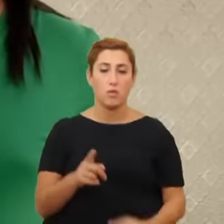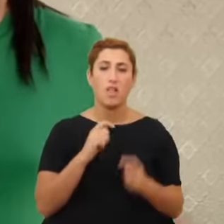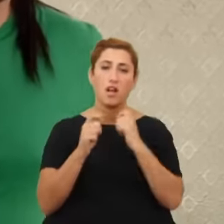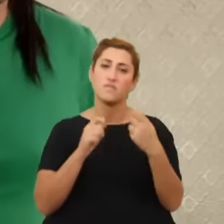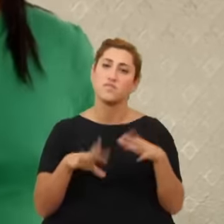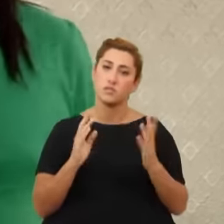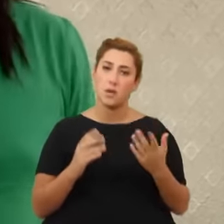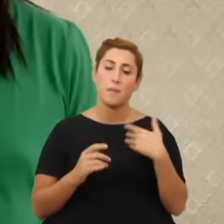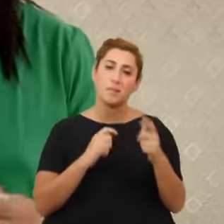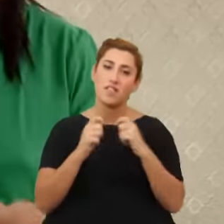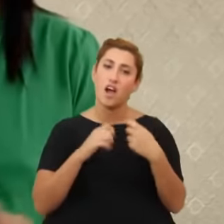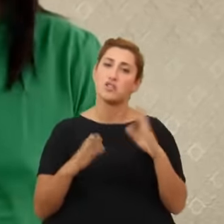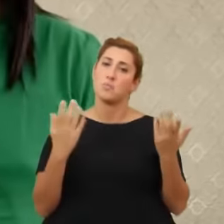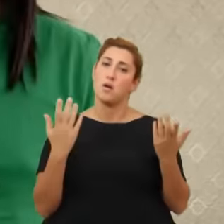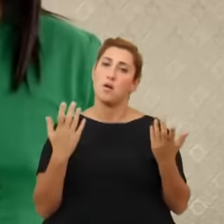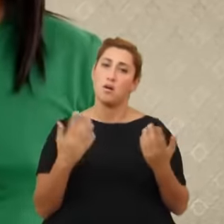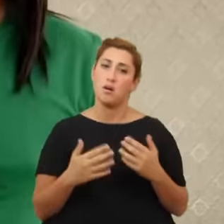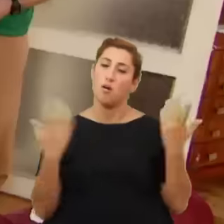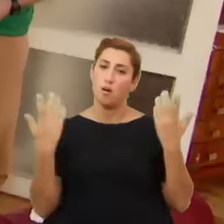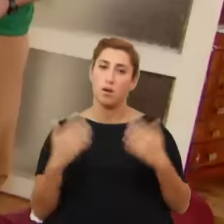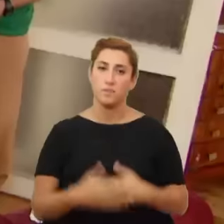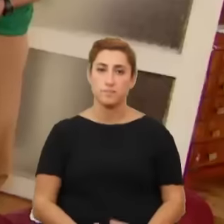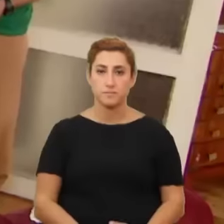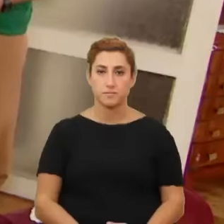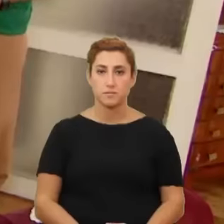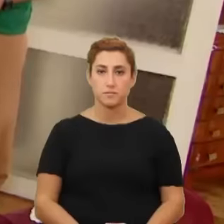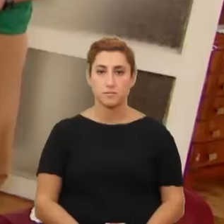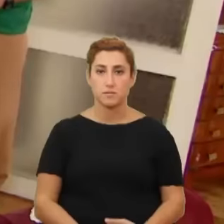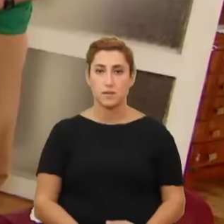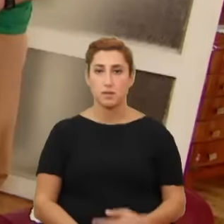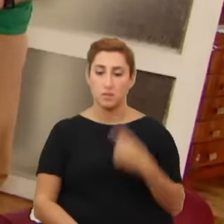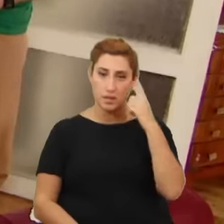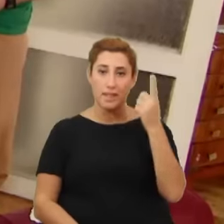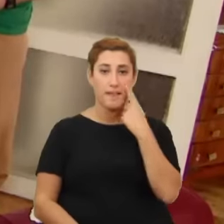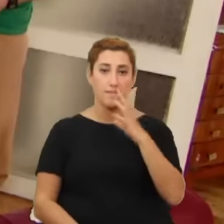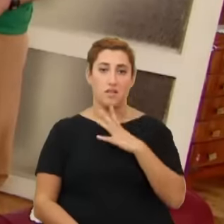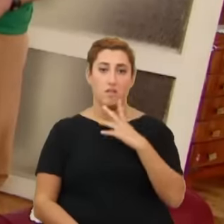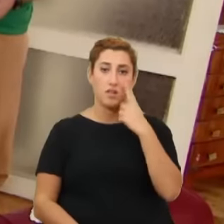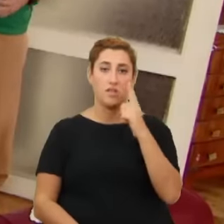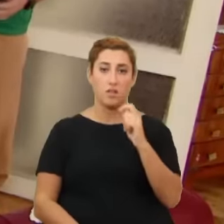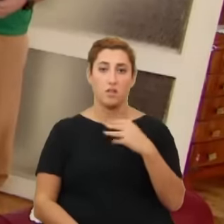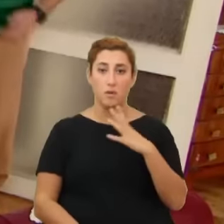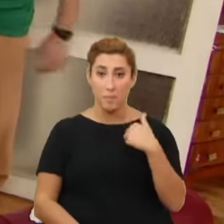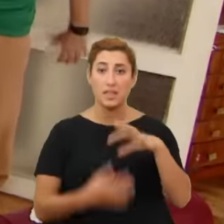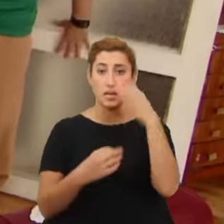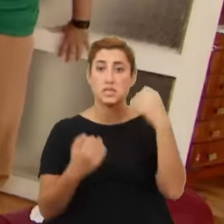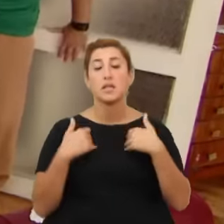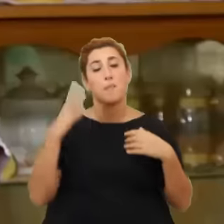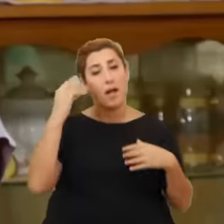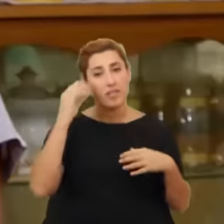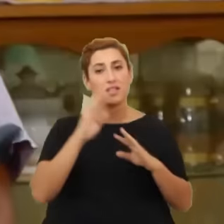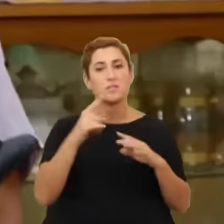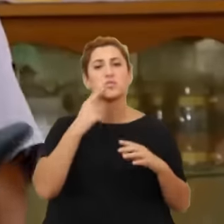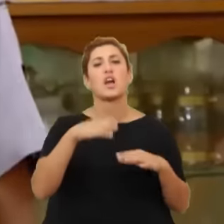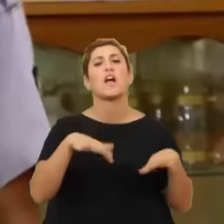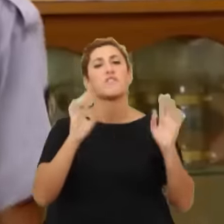ya. Benimle tartışma, aa! Ne? Karşında devlet var ya, tamam. Benimle tartışma, şikayetçi değilsin. Ben de insanım yani. Anlaşıldı,